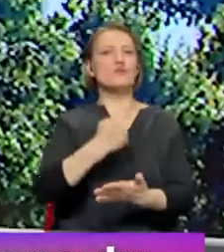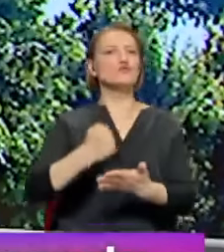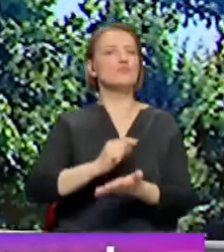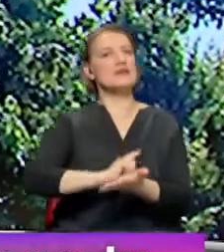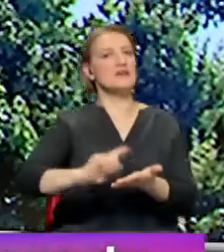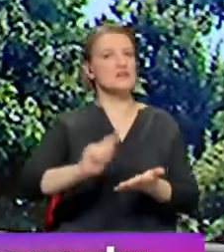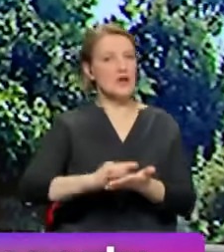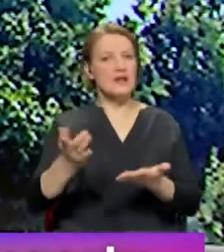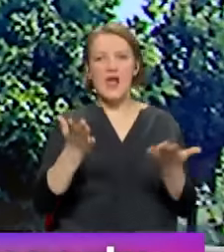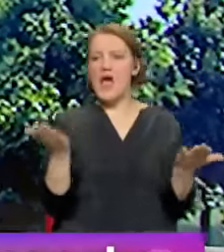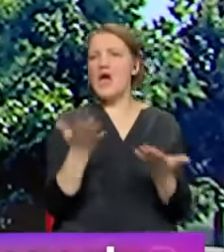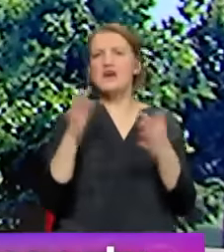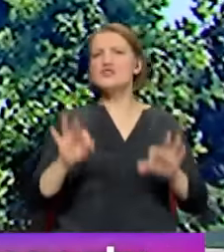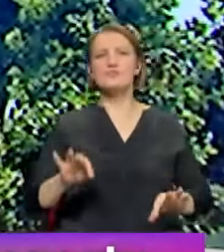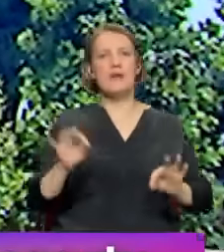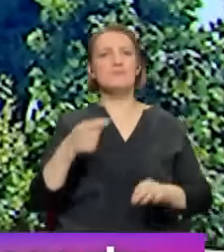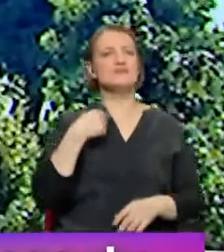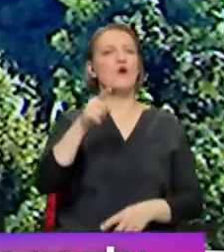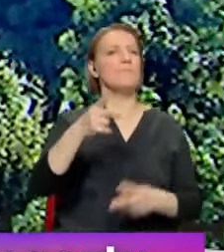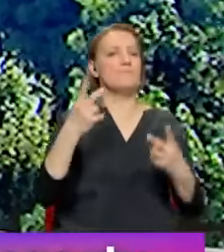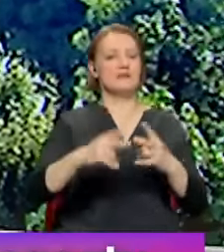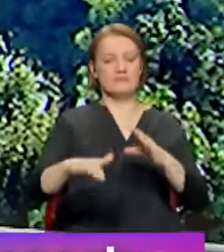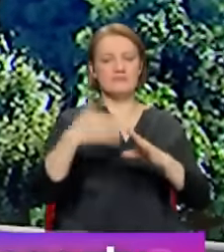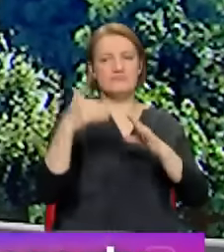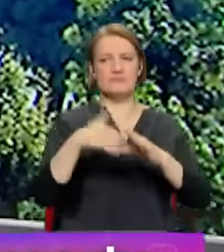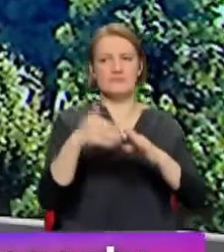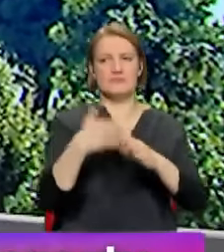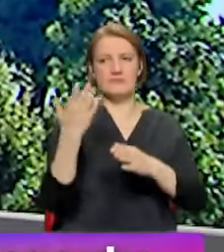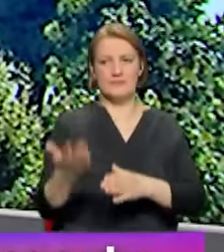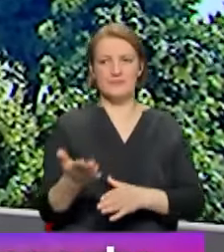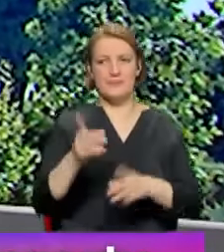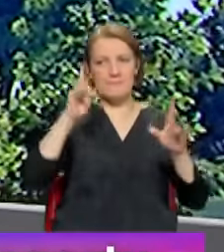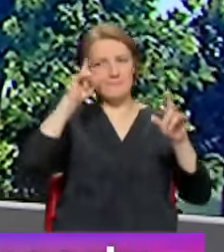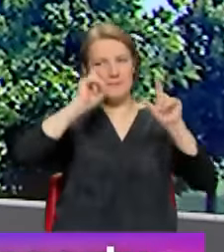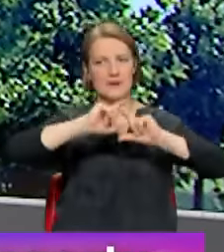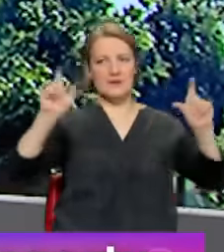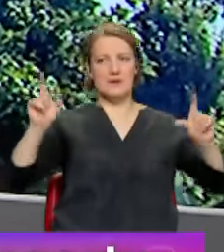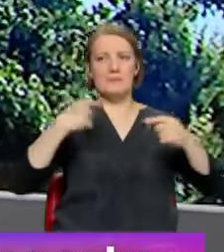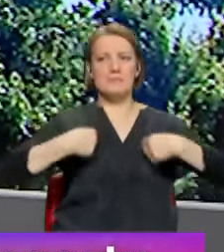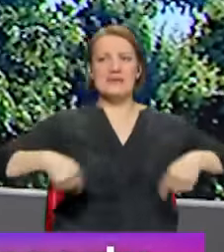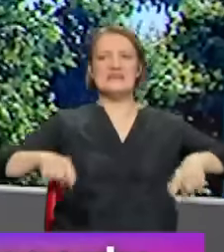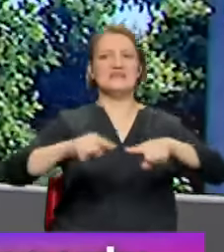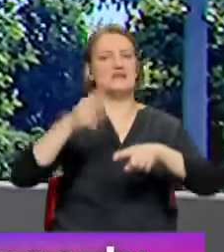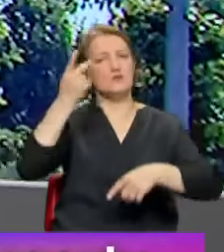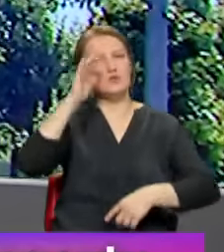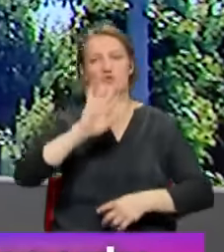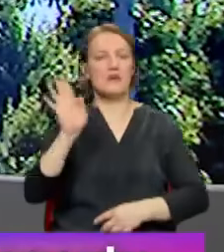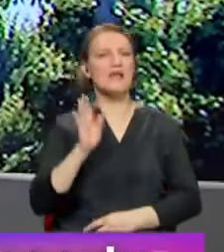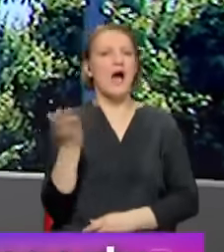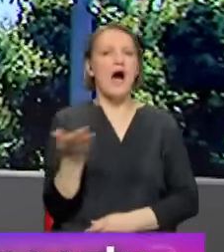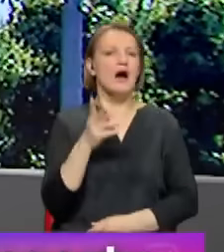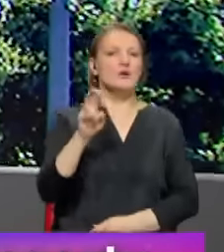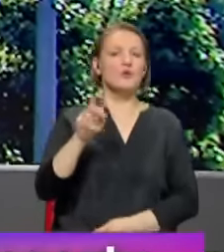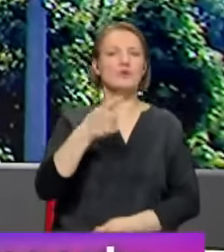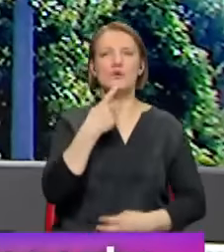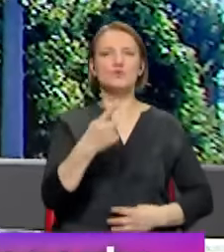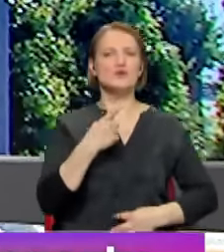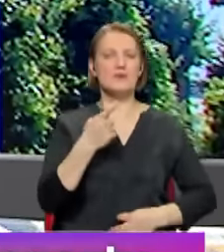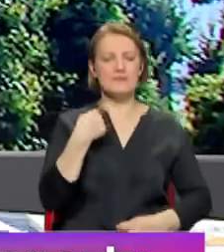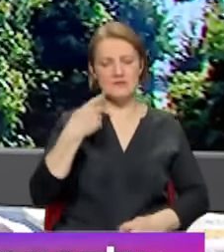yazacaksanız eğer şimdiden bizler o mesajlarınızı alalım. Başlığımız bizi de unutmayın. Hangi konuları